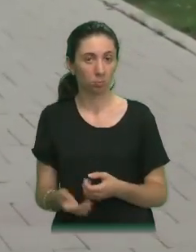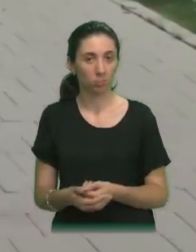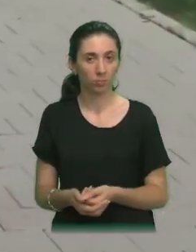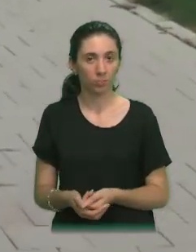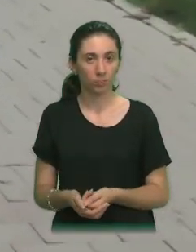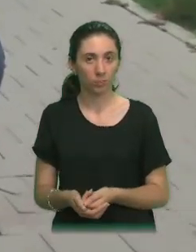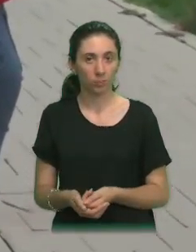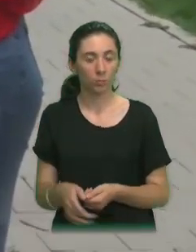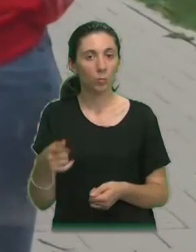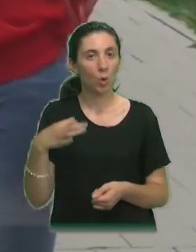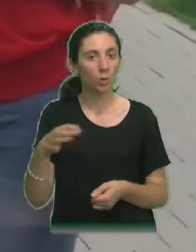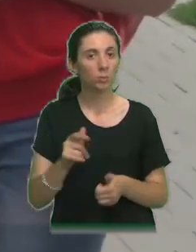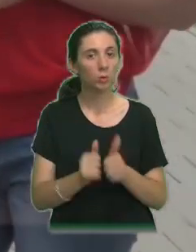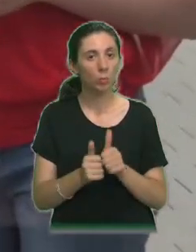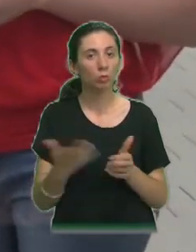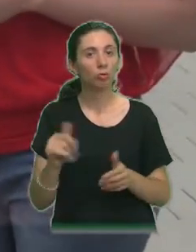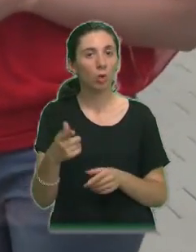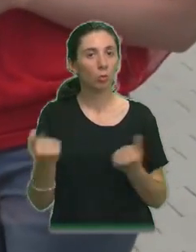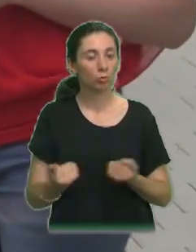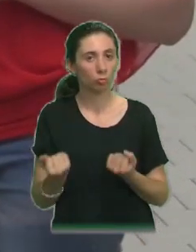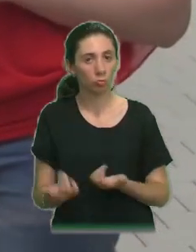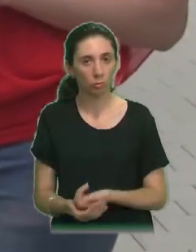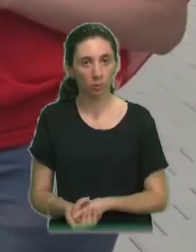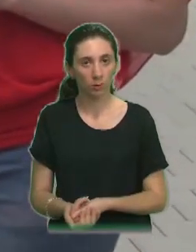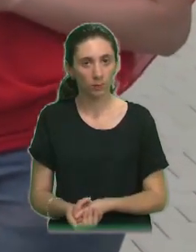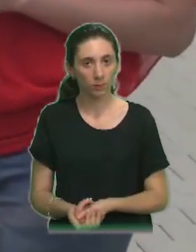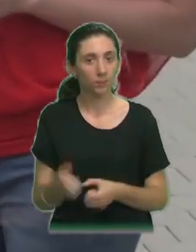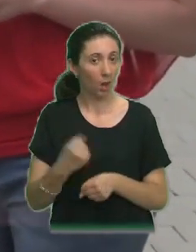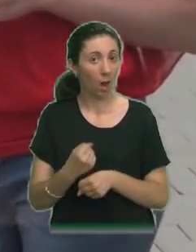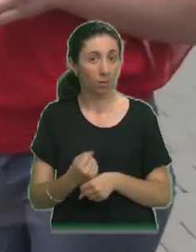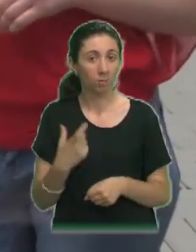može osvojiti i u reprezentaciji završili.